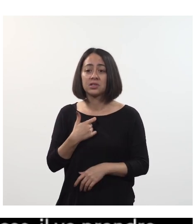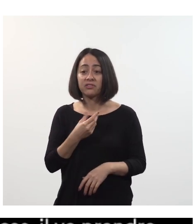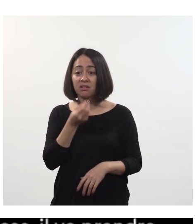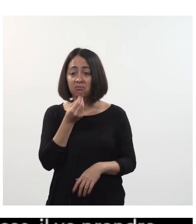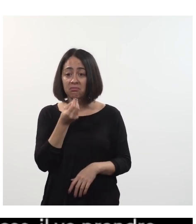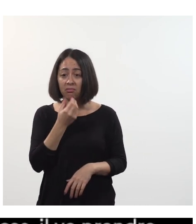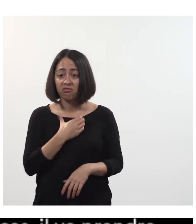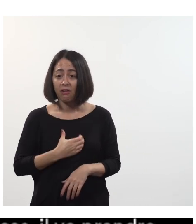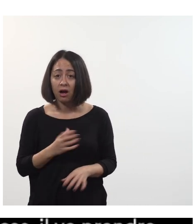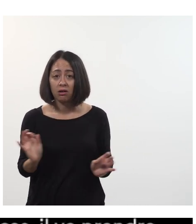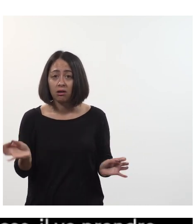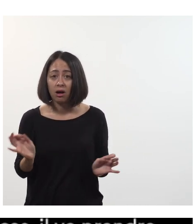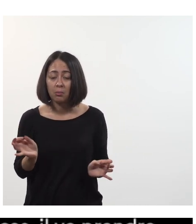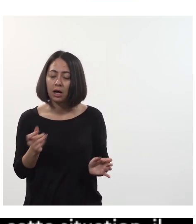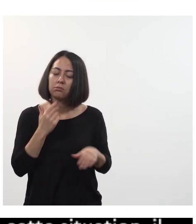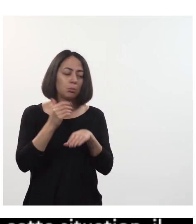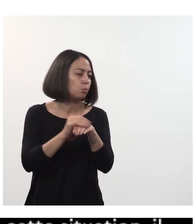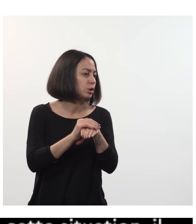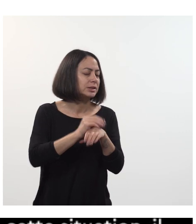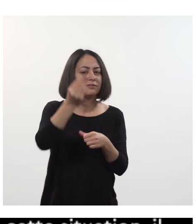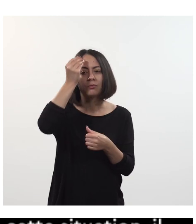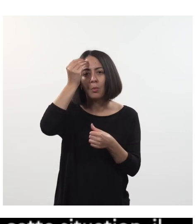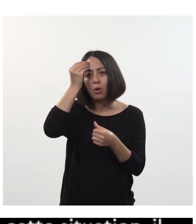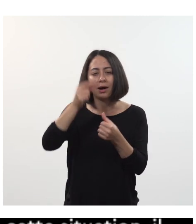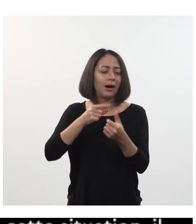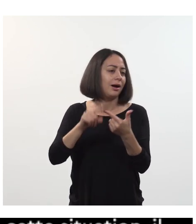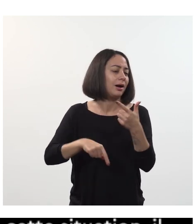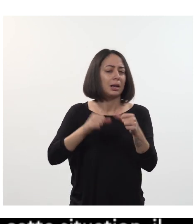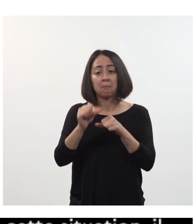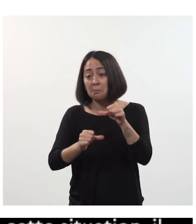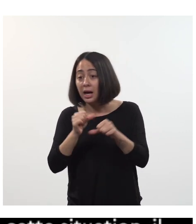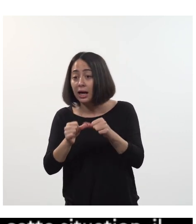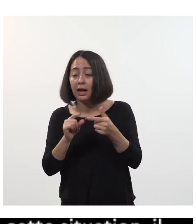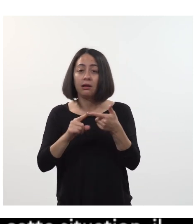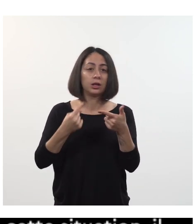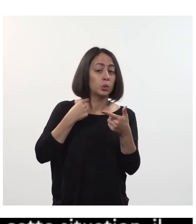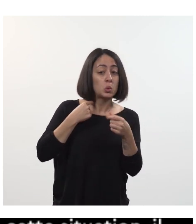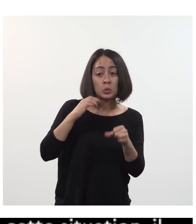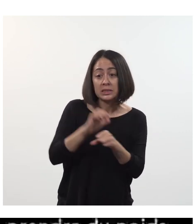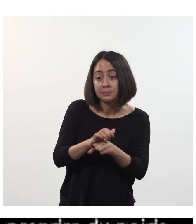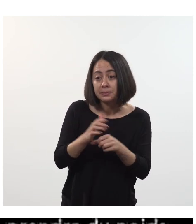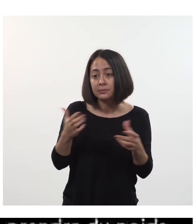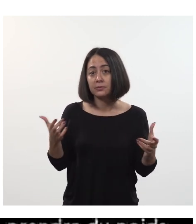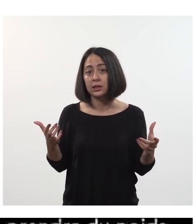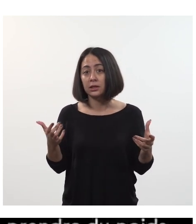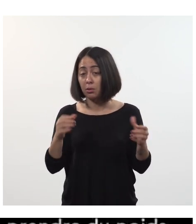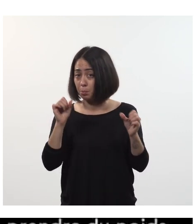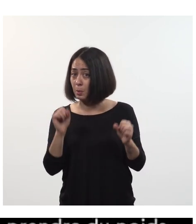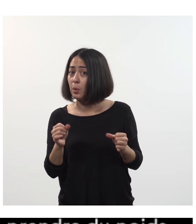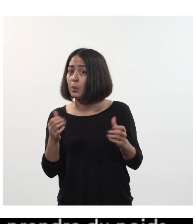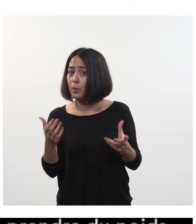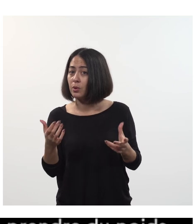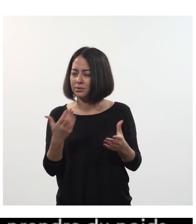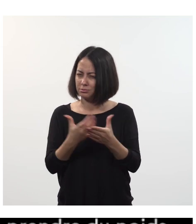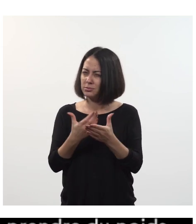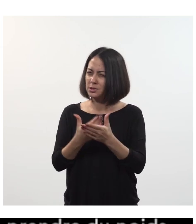ça peut être bien sûr le moral, ça peut être la douleur, ça peut être la constipation. Voilà, donc ça, c'est quand même un élément qu'on voit